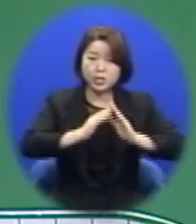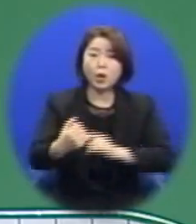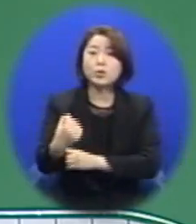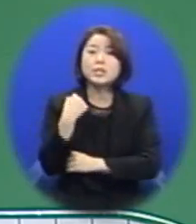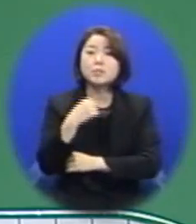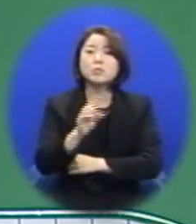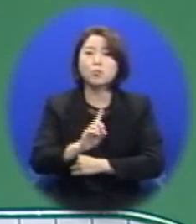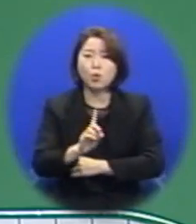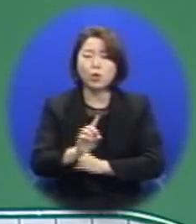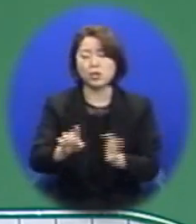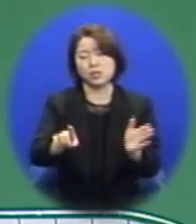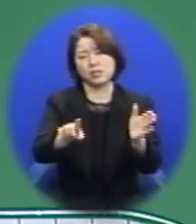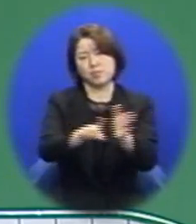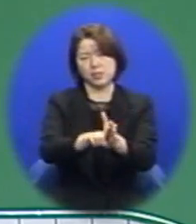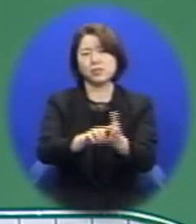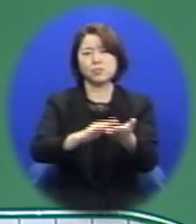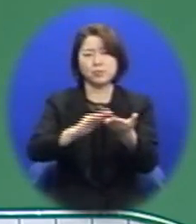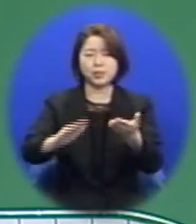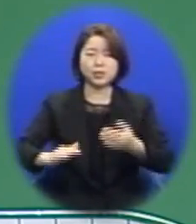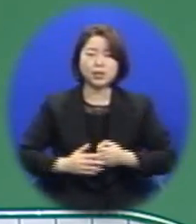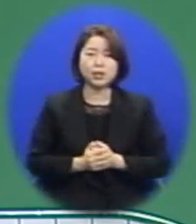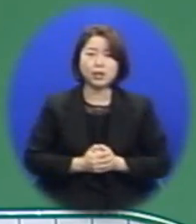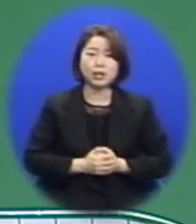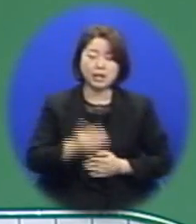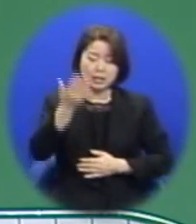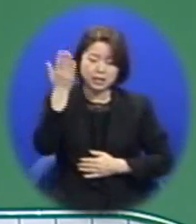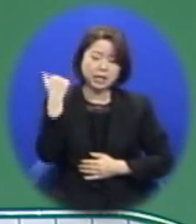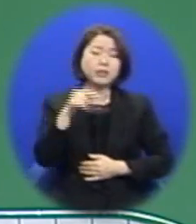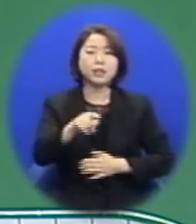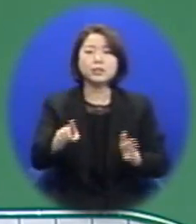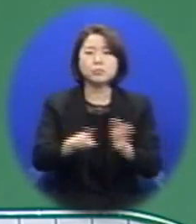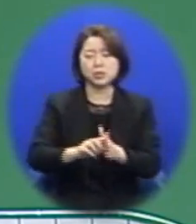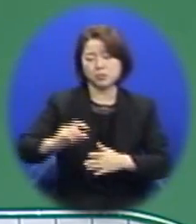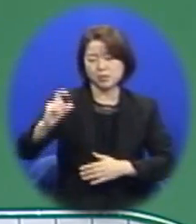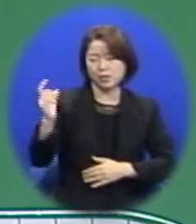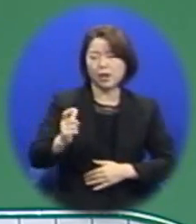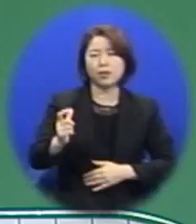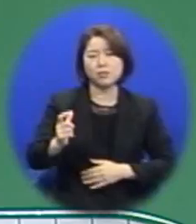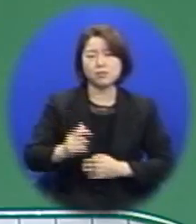그 신앙이었어요. 그때의 그 믿음은 강했어요.